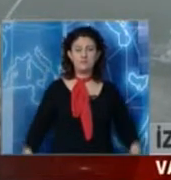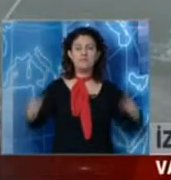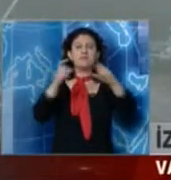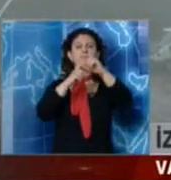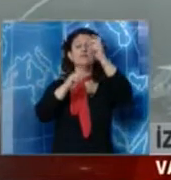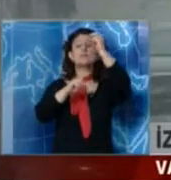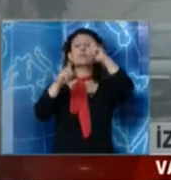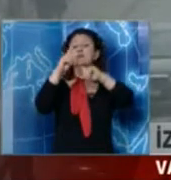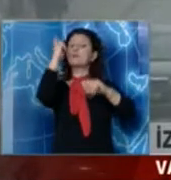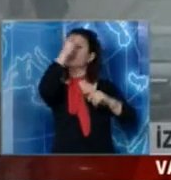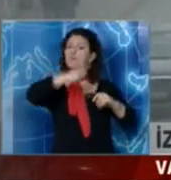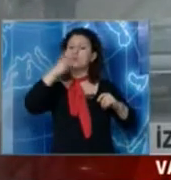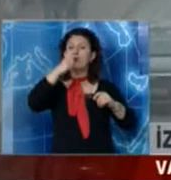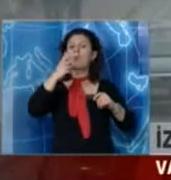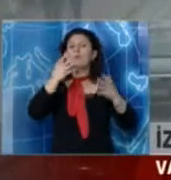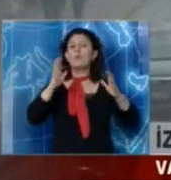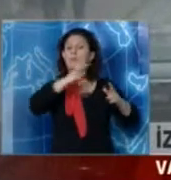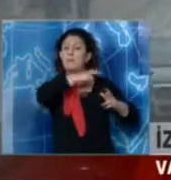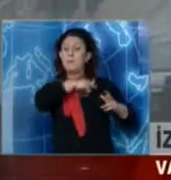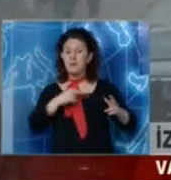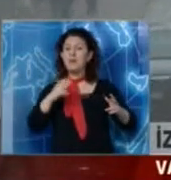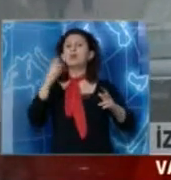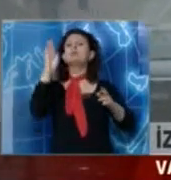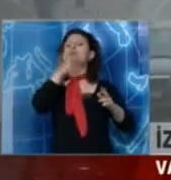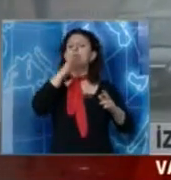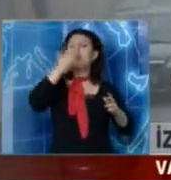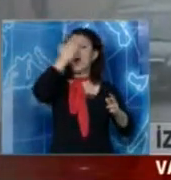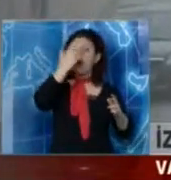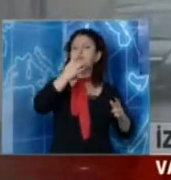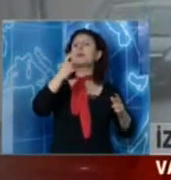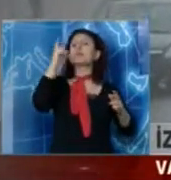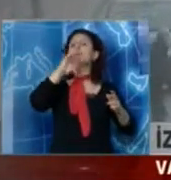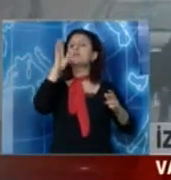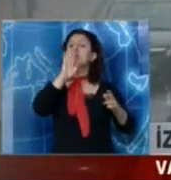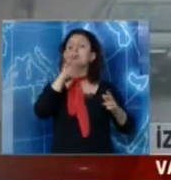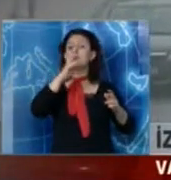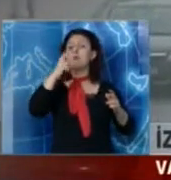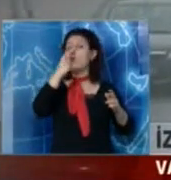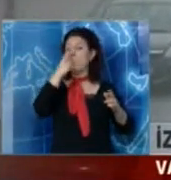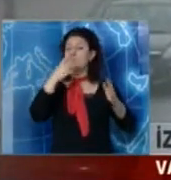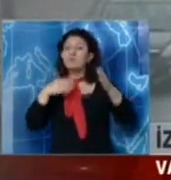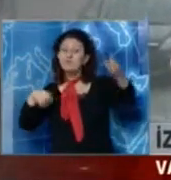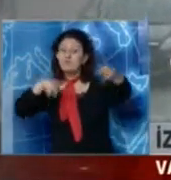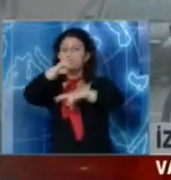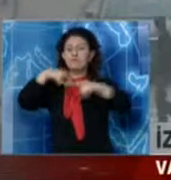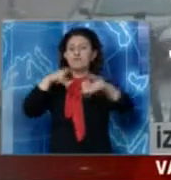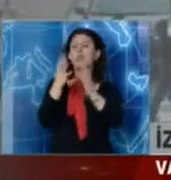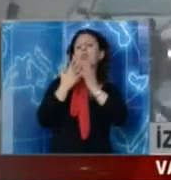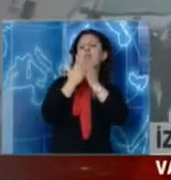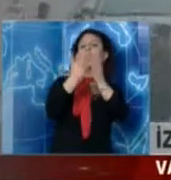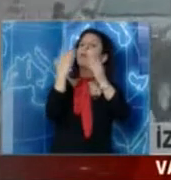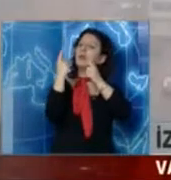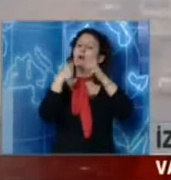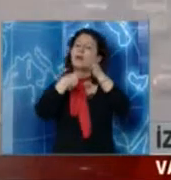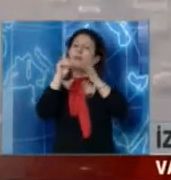Sis nedeniyle Kocaeli Büyükşehir Belediyesi'nin İzmit Karamürsel, İzmit Gölcük gibi şehir hattı vapur ve deniz otobüsü seferleri yapılamadı.